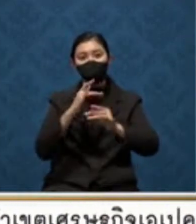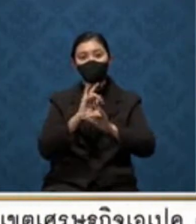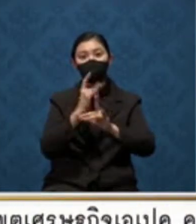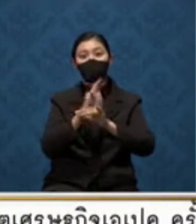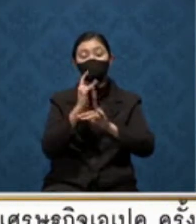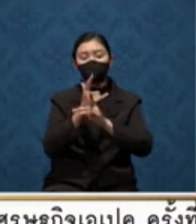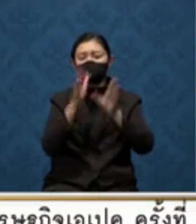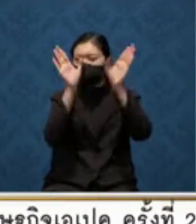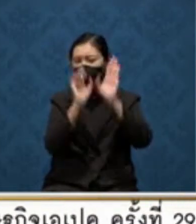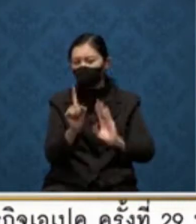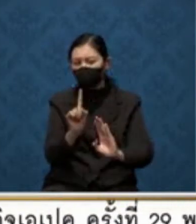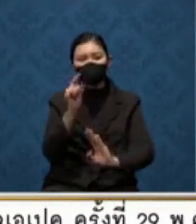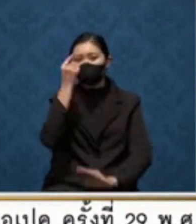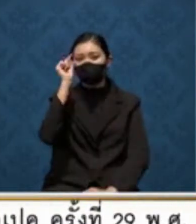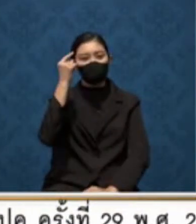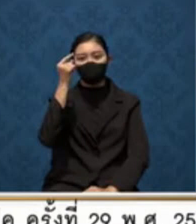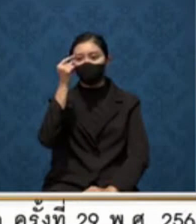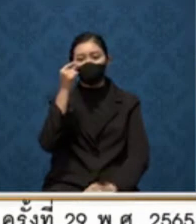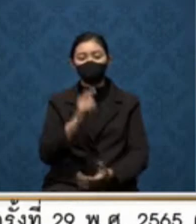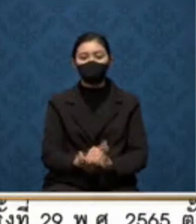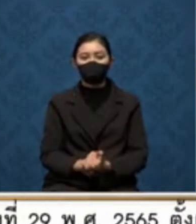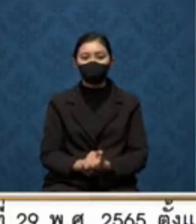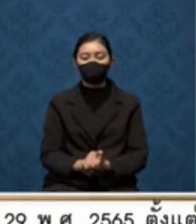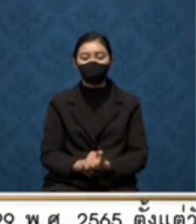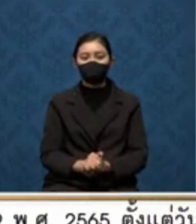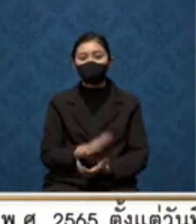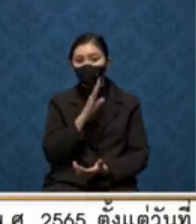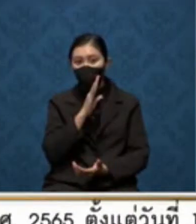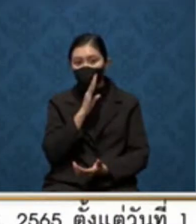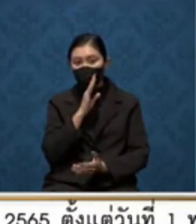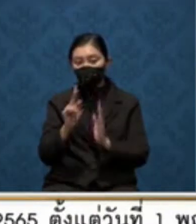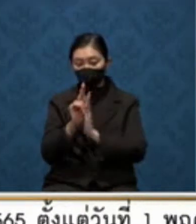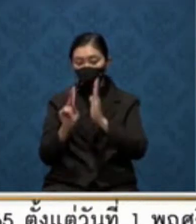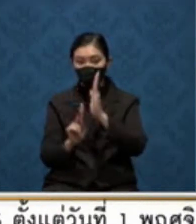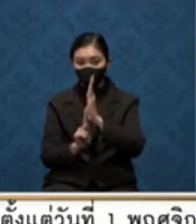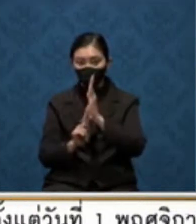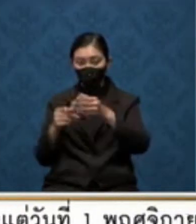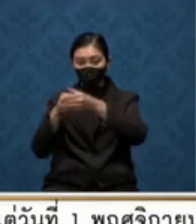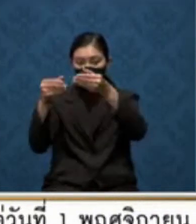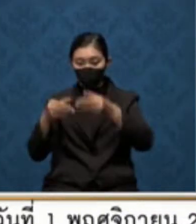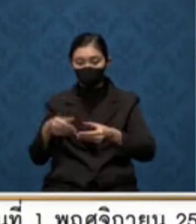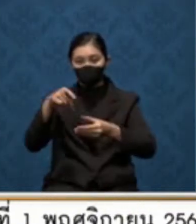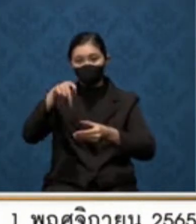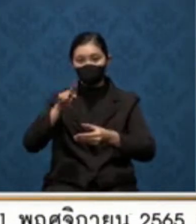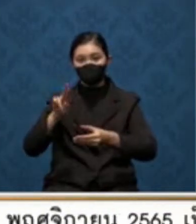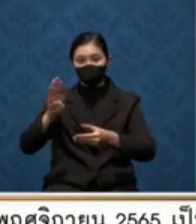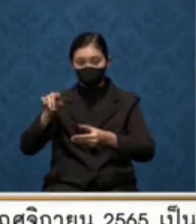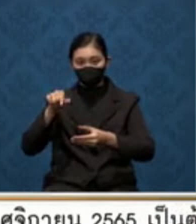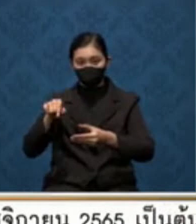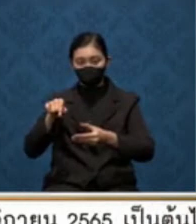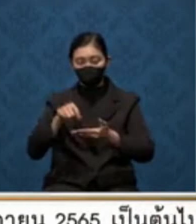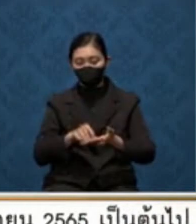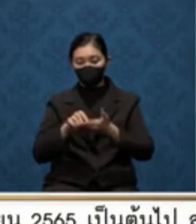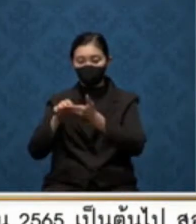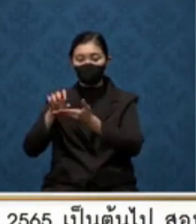มนจะเป็นไปอย่ไรหมายความวอะไรครับวันนี้ถ้ากฎหมายฉบับนี้ไม่สามารถผ่านคามเหนชอบจสภาผู้แทนราศรรณได้